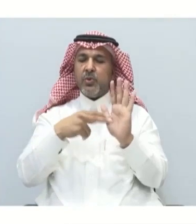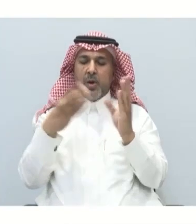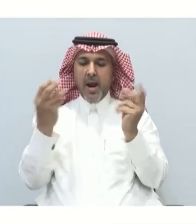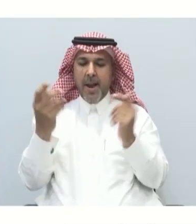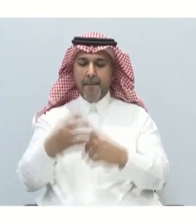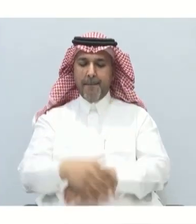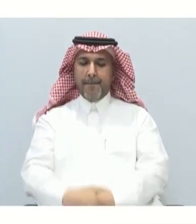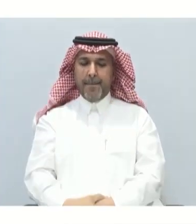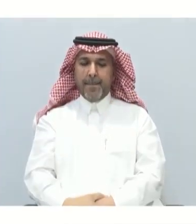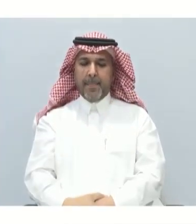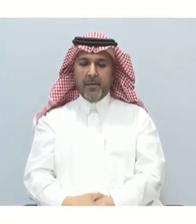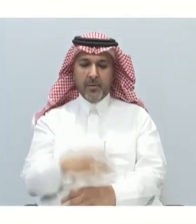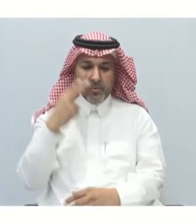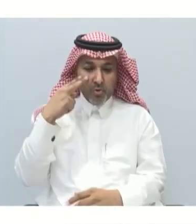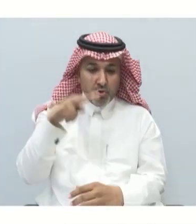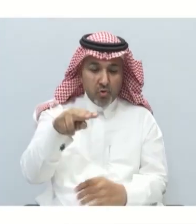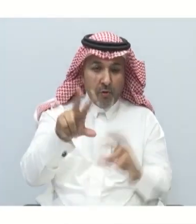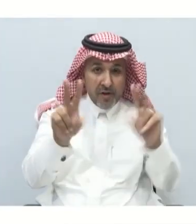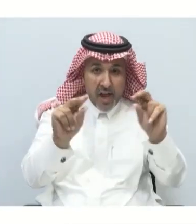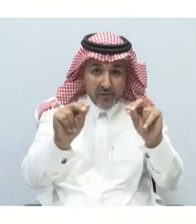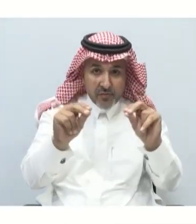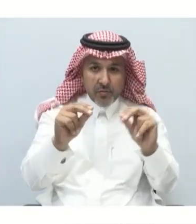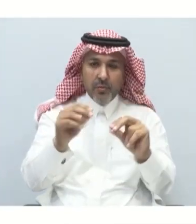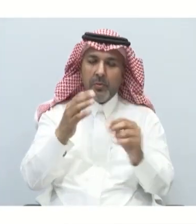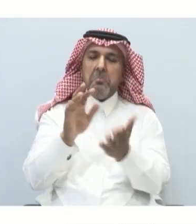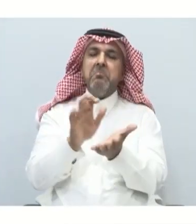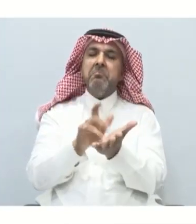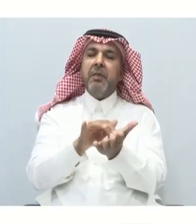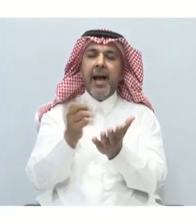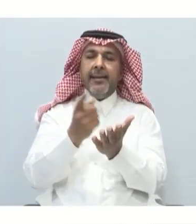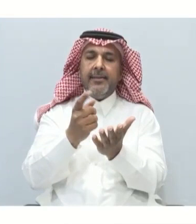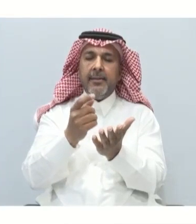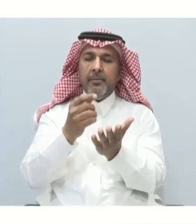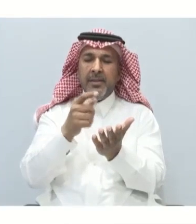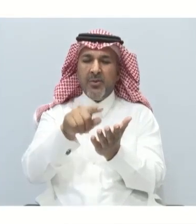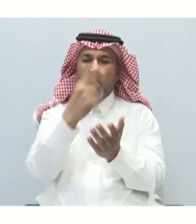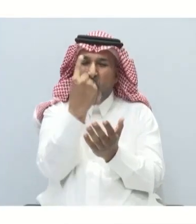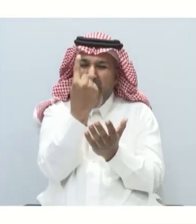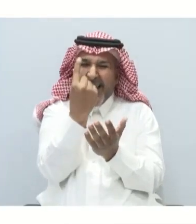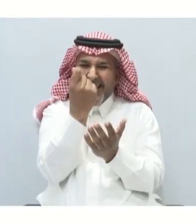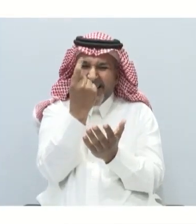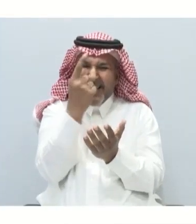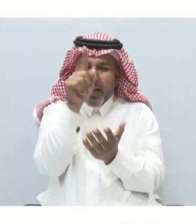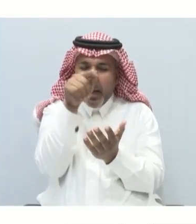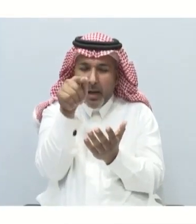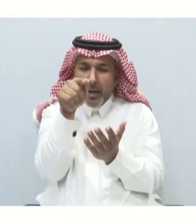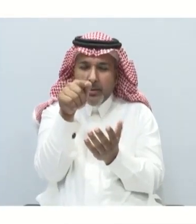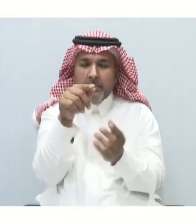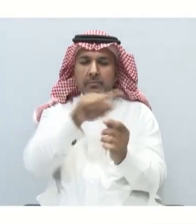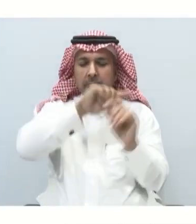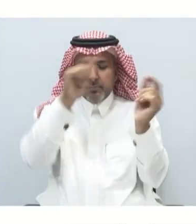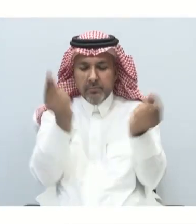اتاكد بس معادلتي مكتوبه بشكل صحيح ان شاء الله انه مكتوبه بشكل صحيح يلا نسمي بسم الله ونضغط يساوي طلع الناتج